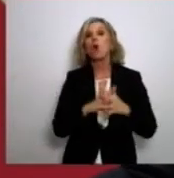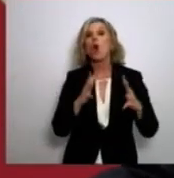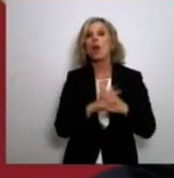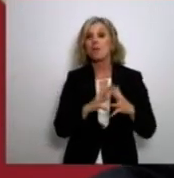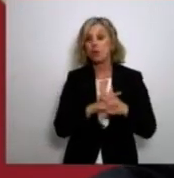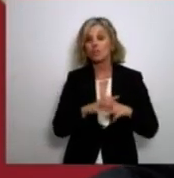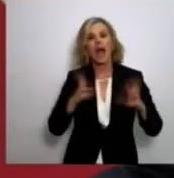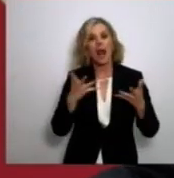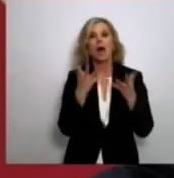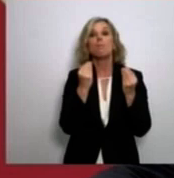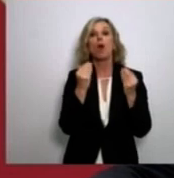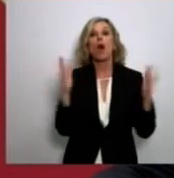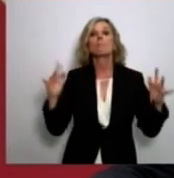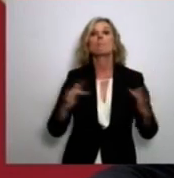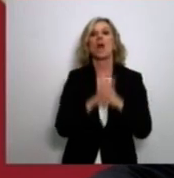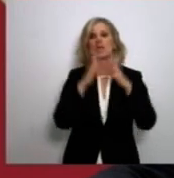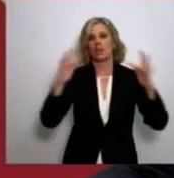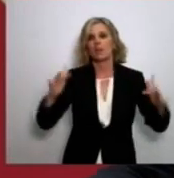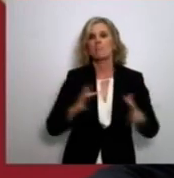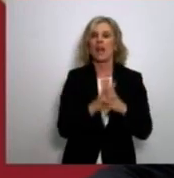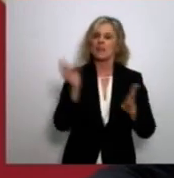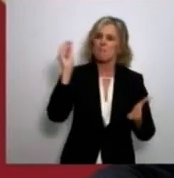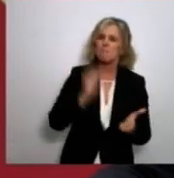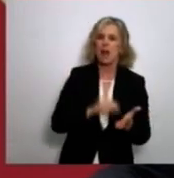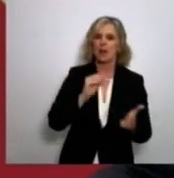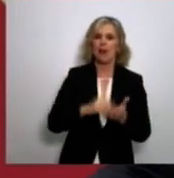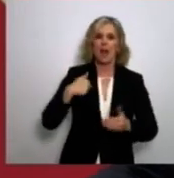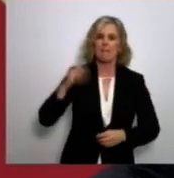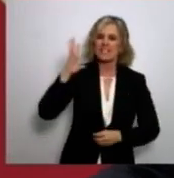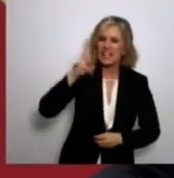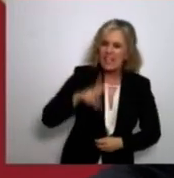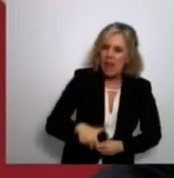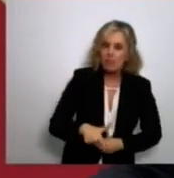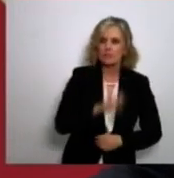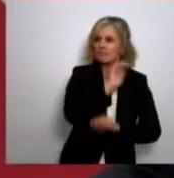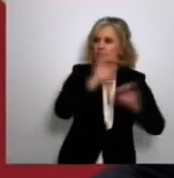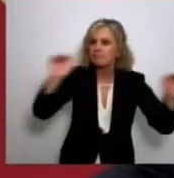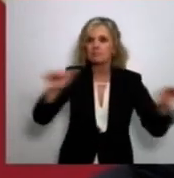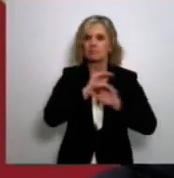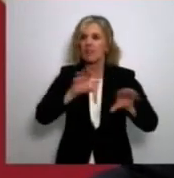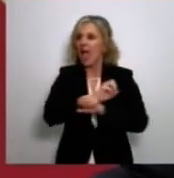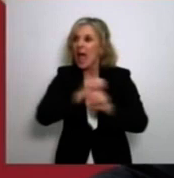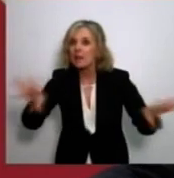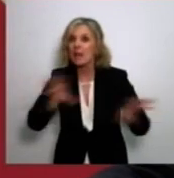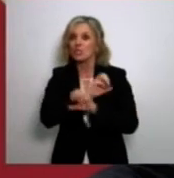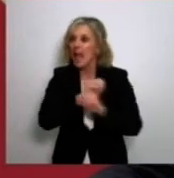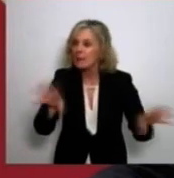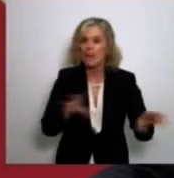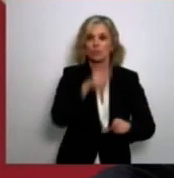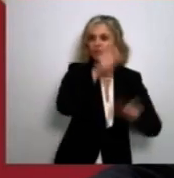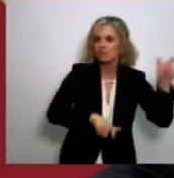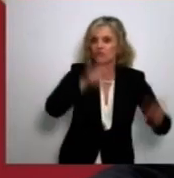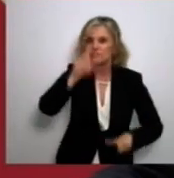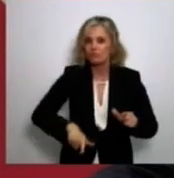μάχες. Είναι ένας πόλεμος στον οποίο στρατολογούμε κάθε Έλληνα, ο οποίος θέλει να βγάλει από πάνω του